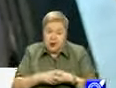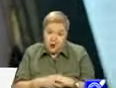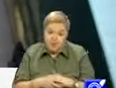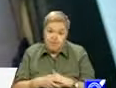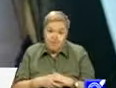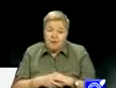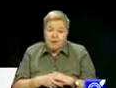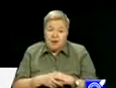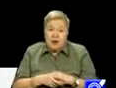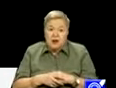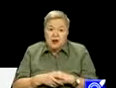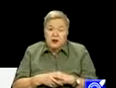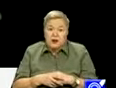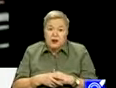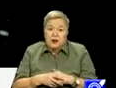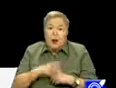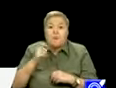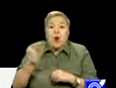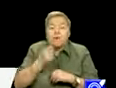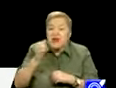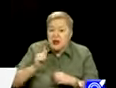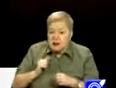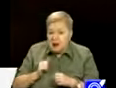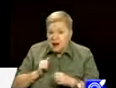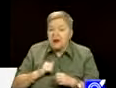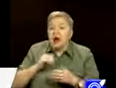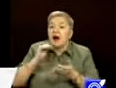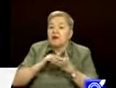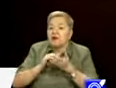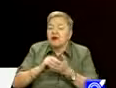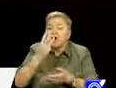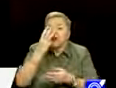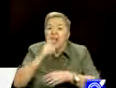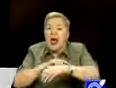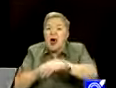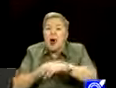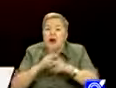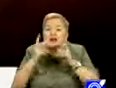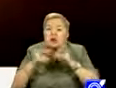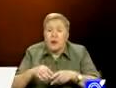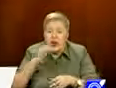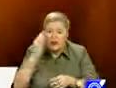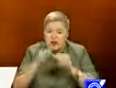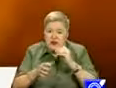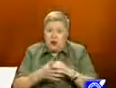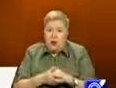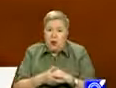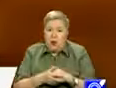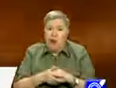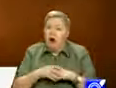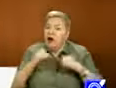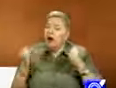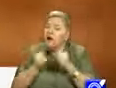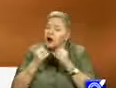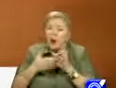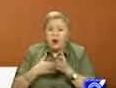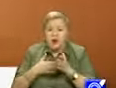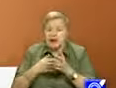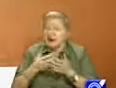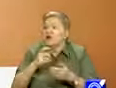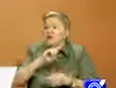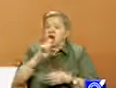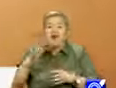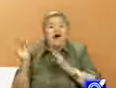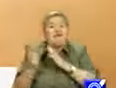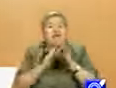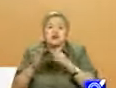psihologia Muncii pompierii Militari au avut nevoie de 3 ore ca să stingă incendiul Christina a fost dificile din cauza vantului si la